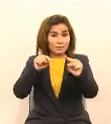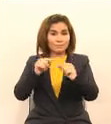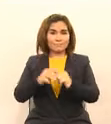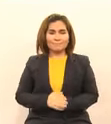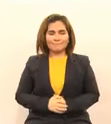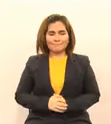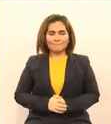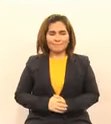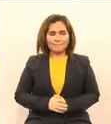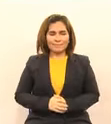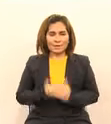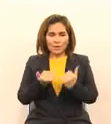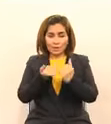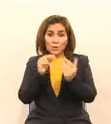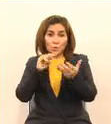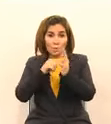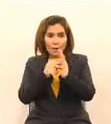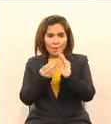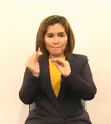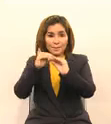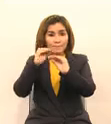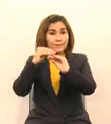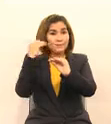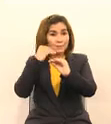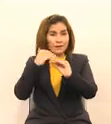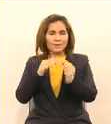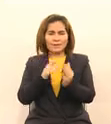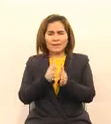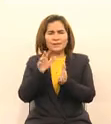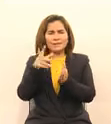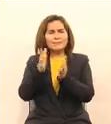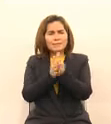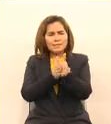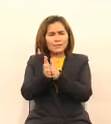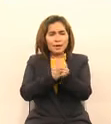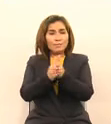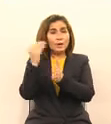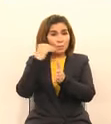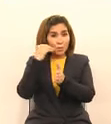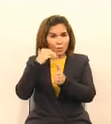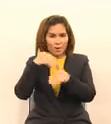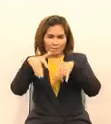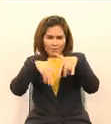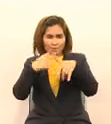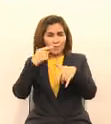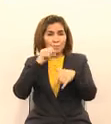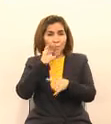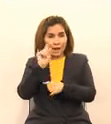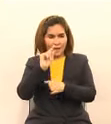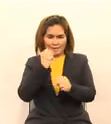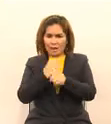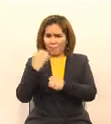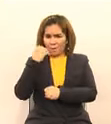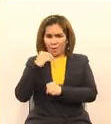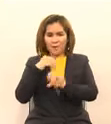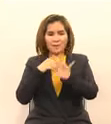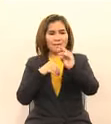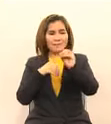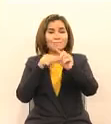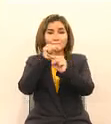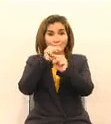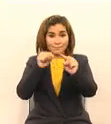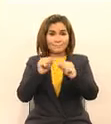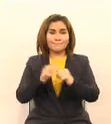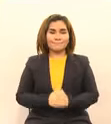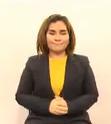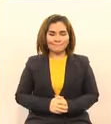าสูงมากขึ้นเรื่อยๆนะครับล้างมือบ่อยๆนะครับประชาชนส่วนมากที่คิดว่าทำบ่อยอยู่ที่ประมาณ 70% เช่นเดียวกันนะครับ